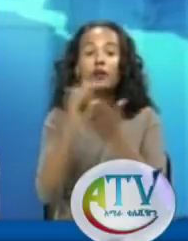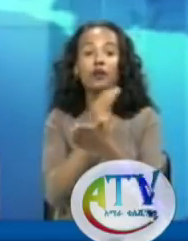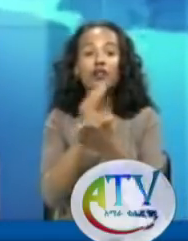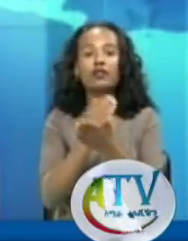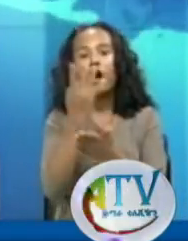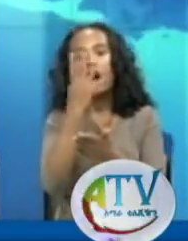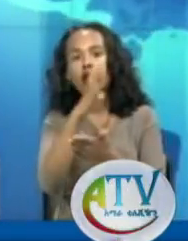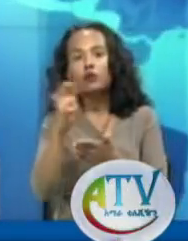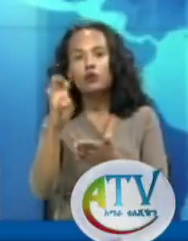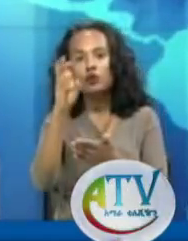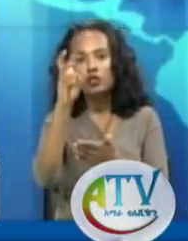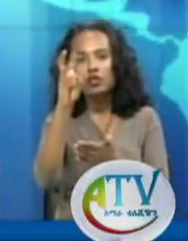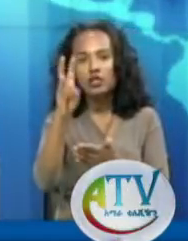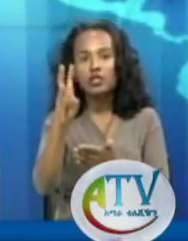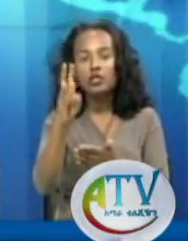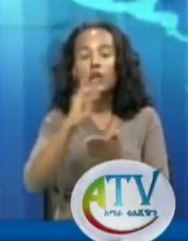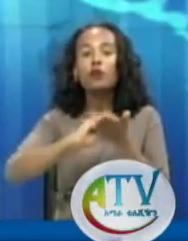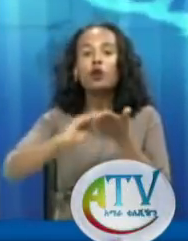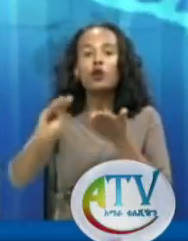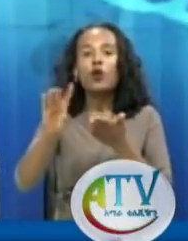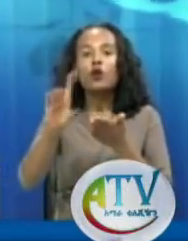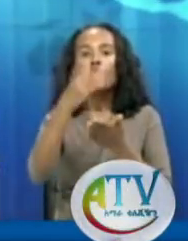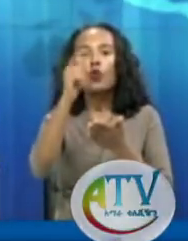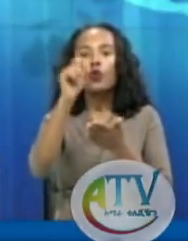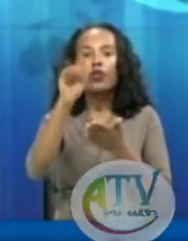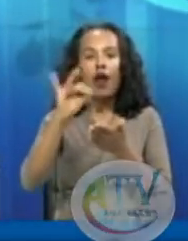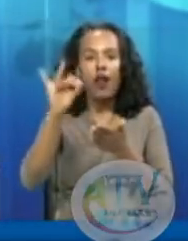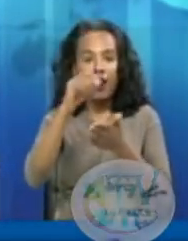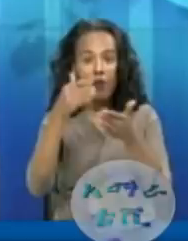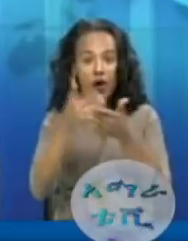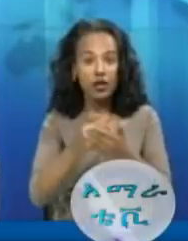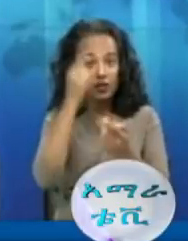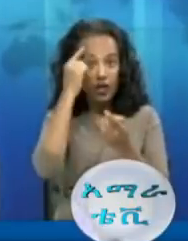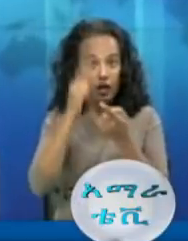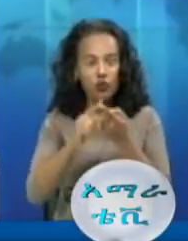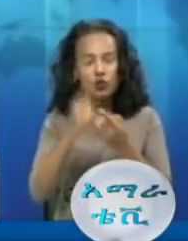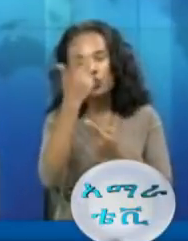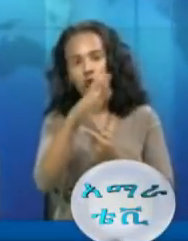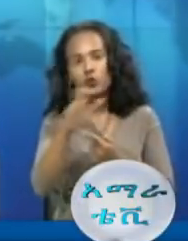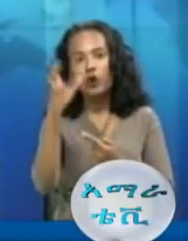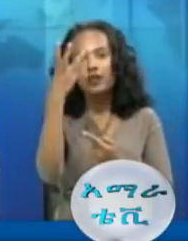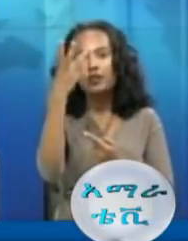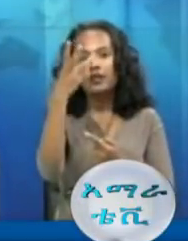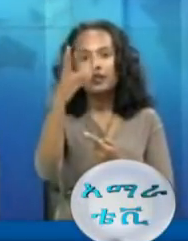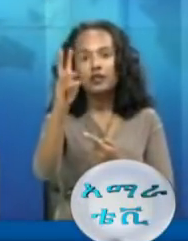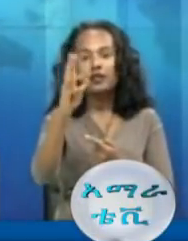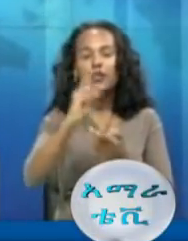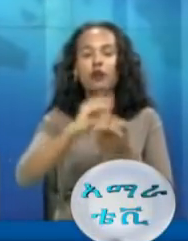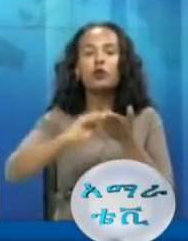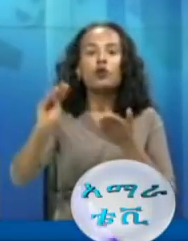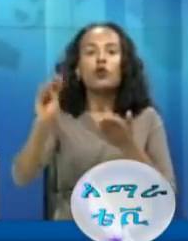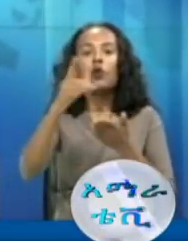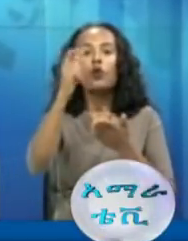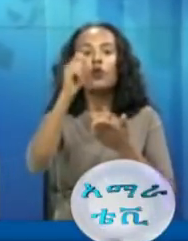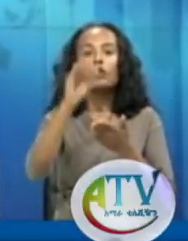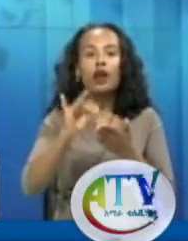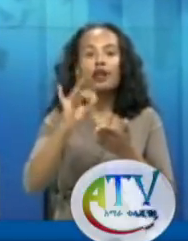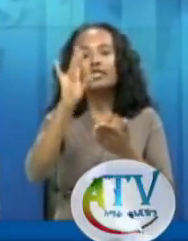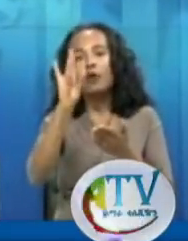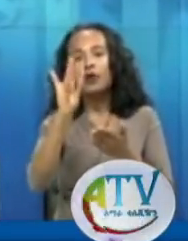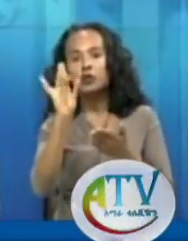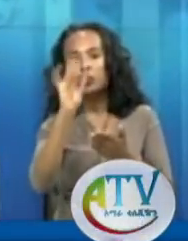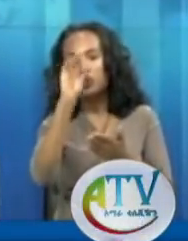406 ሚሊዮን ኩንታል ለማድረስ ታቅዶ 316 ሚሊዮን ኩንታል ማለትም